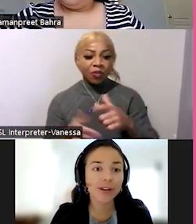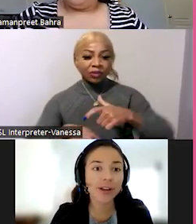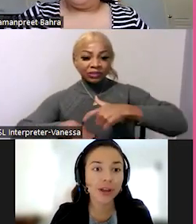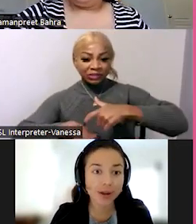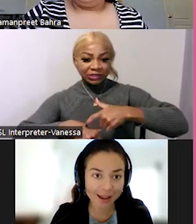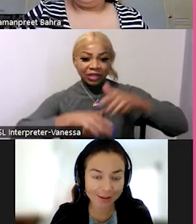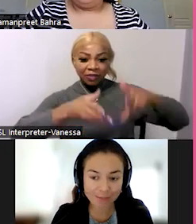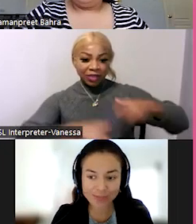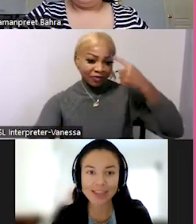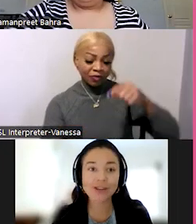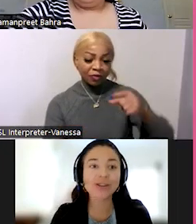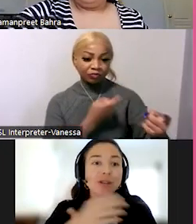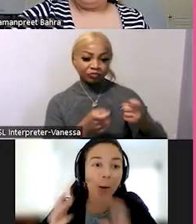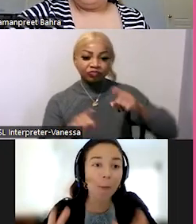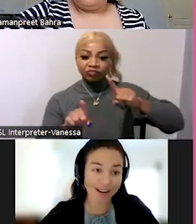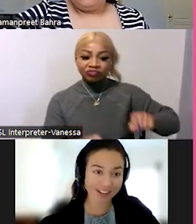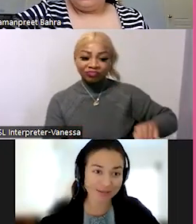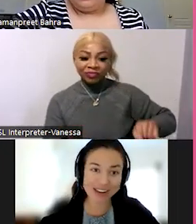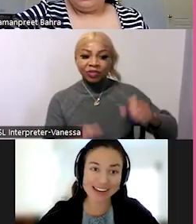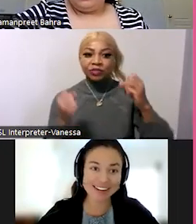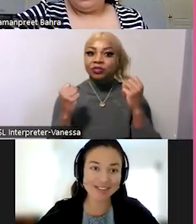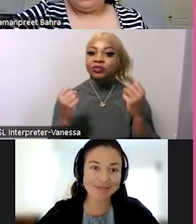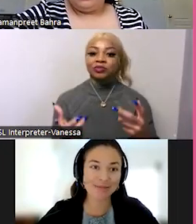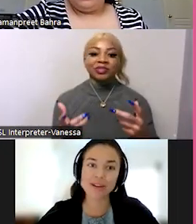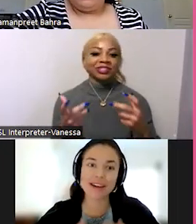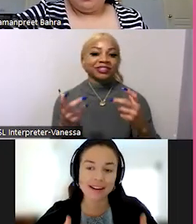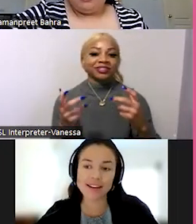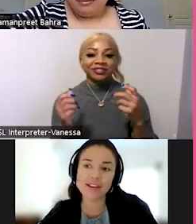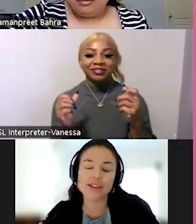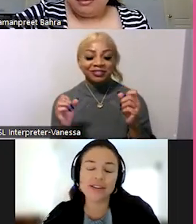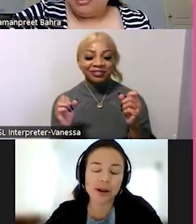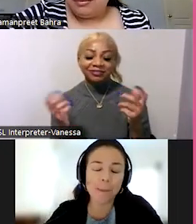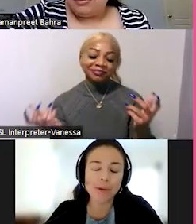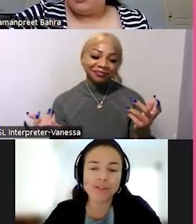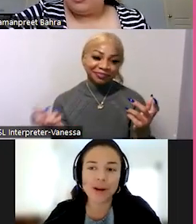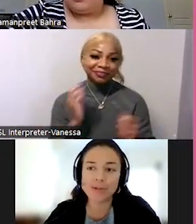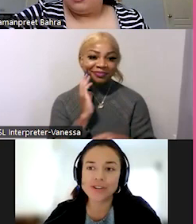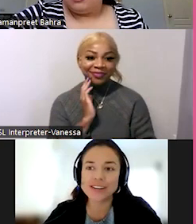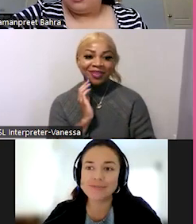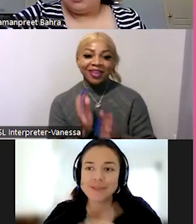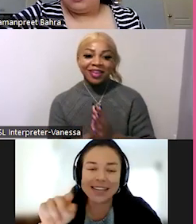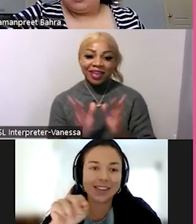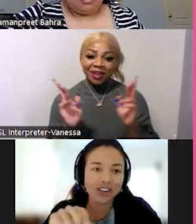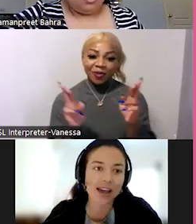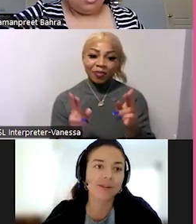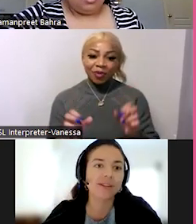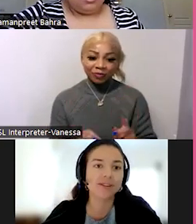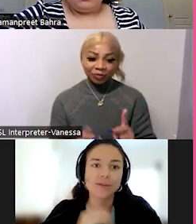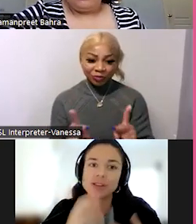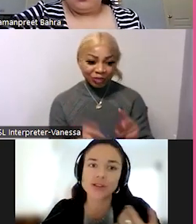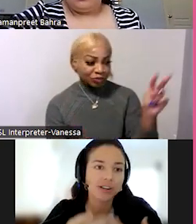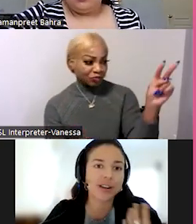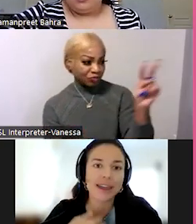interrompre, mais je voudrais simplement, vous informer qu'on devrait laisser du temps pour, une période de questions et